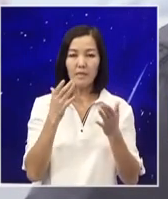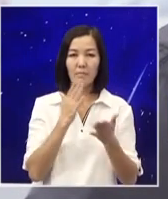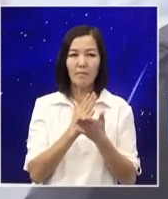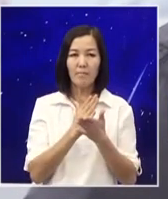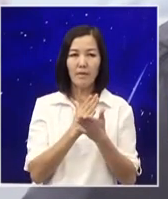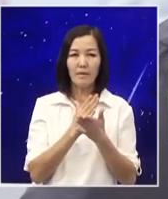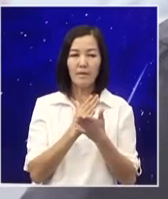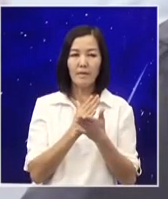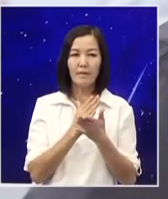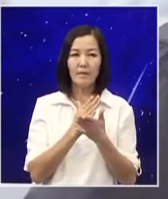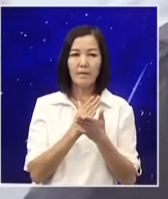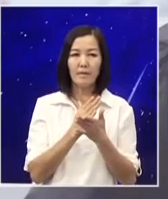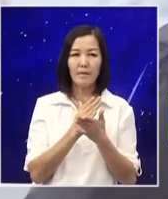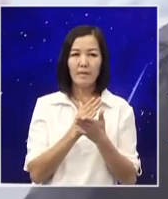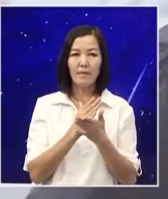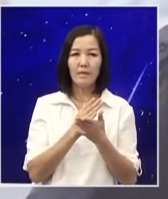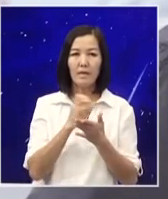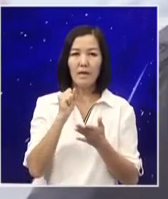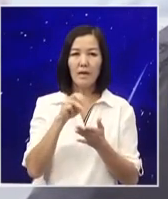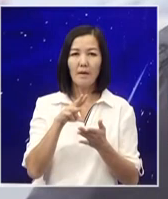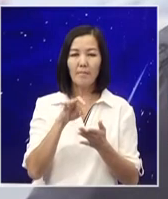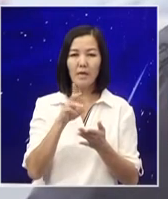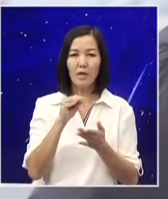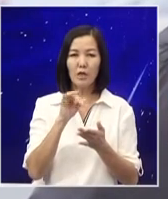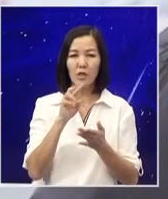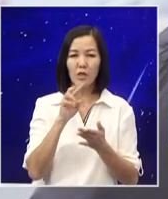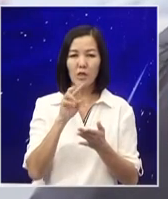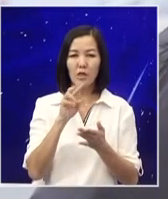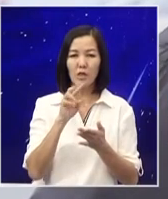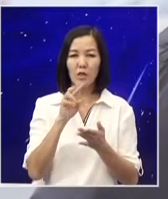Аршидинов Амражан деген баламыз бар.